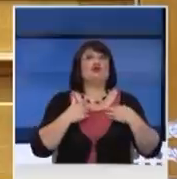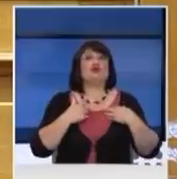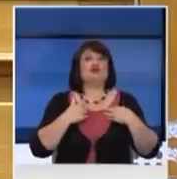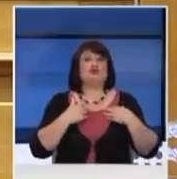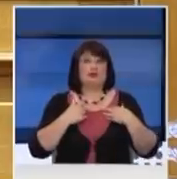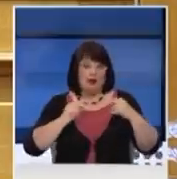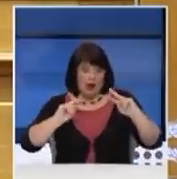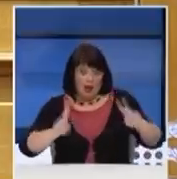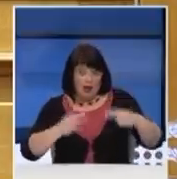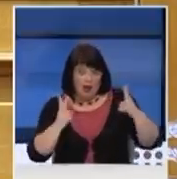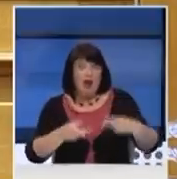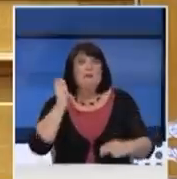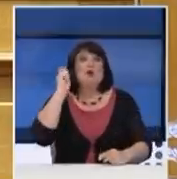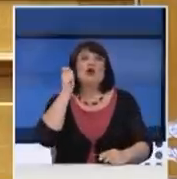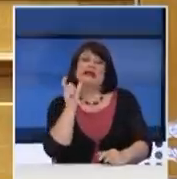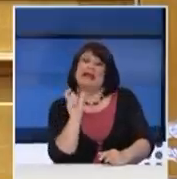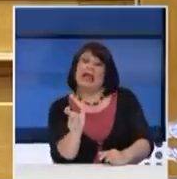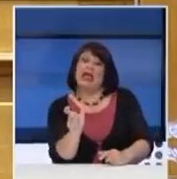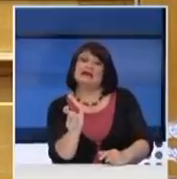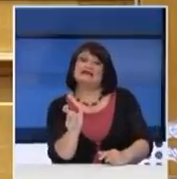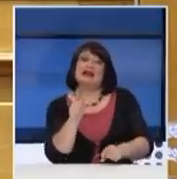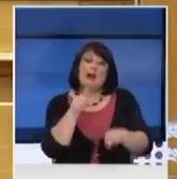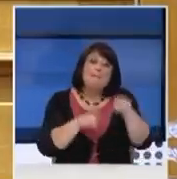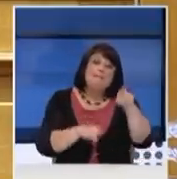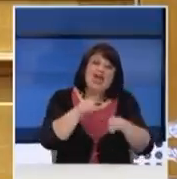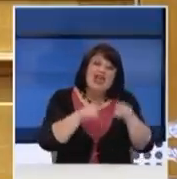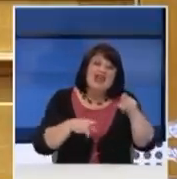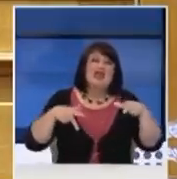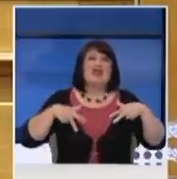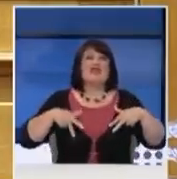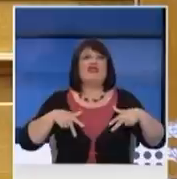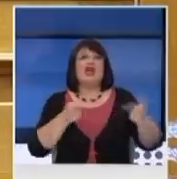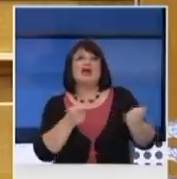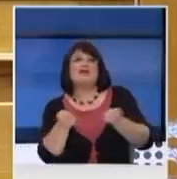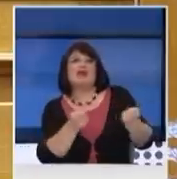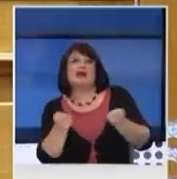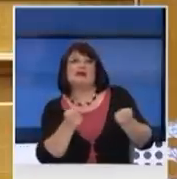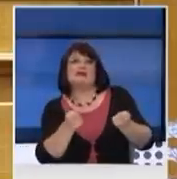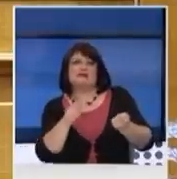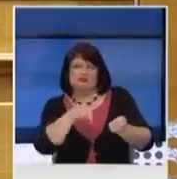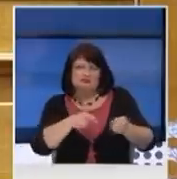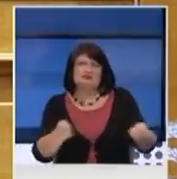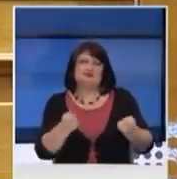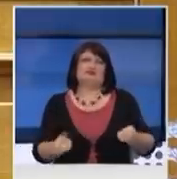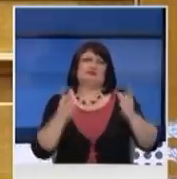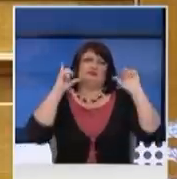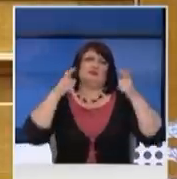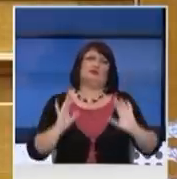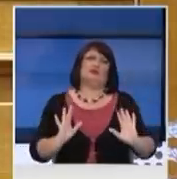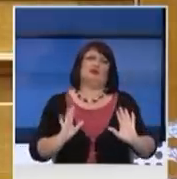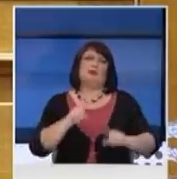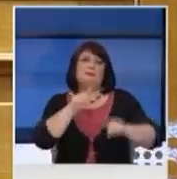ένα νέο πολιτικό όρο. Την μερική διακυβέρνηση. Αυτό κάνει η Νέα Δημοκρατία.